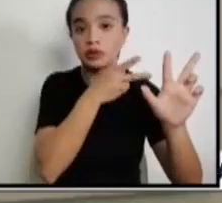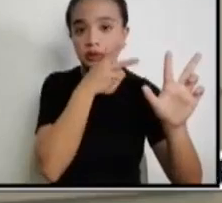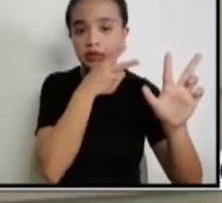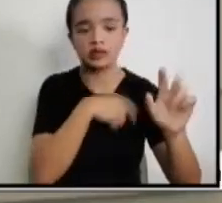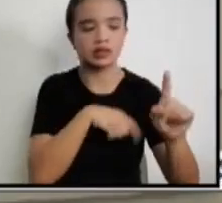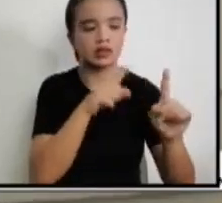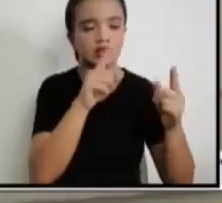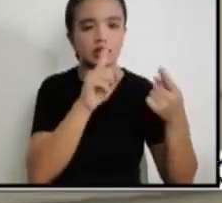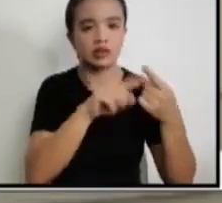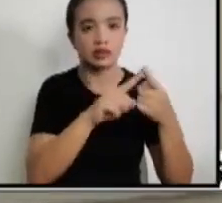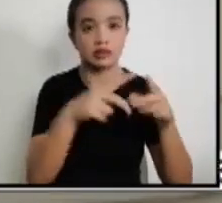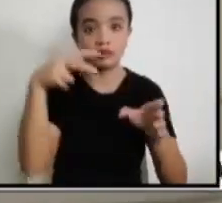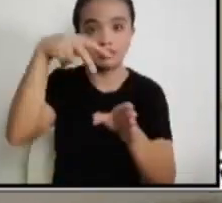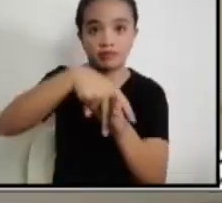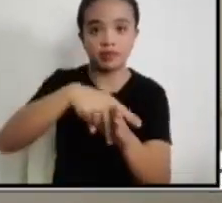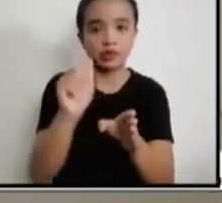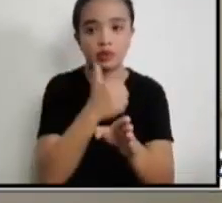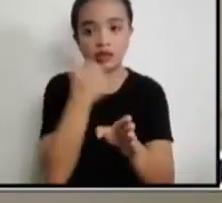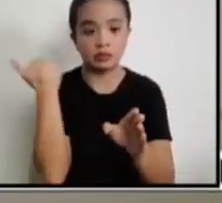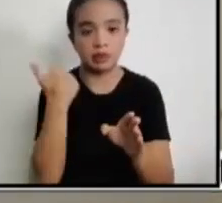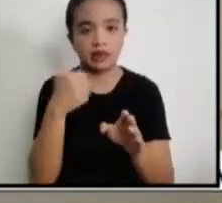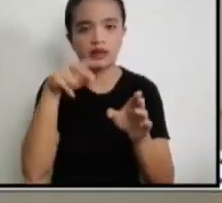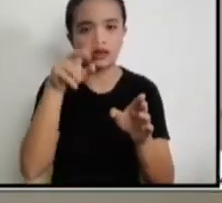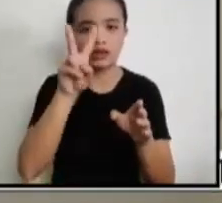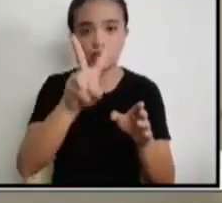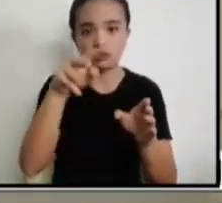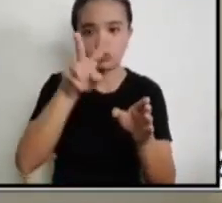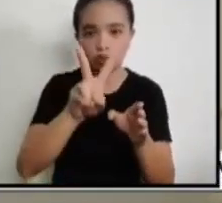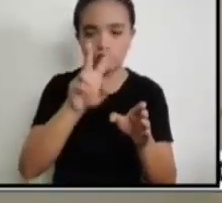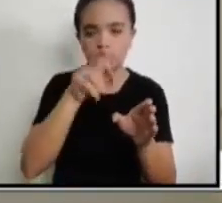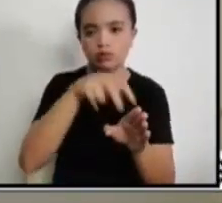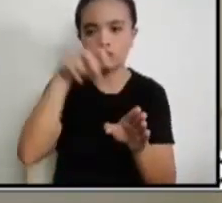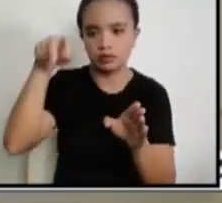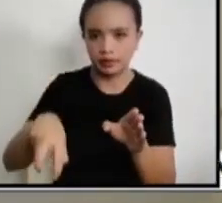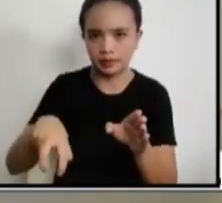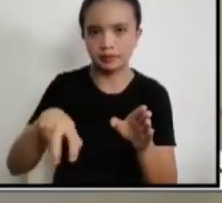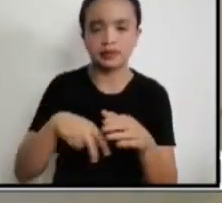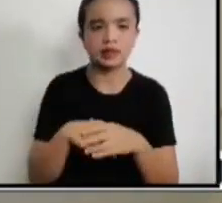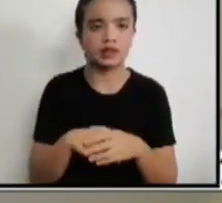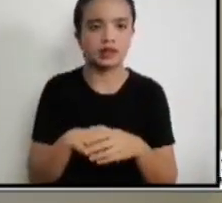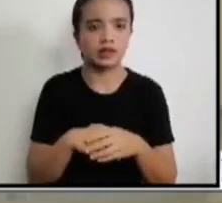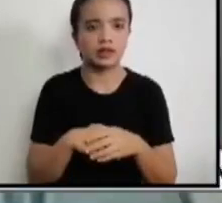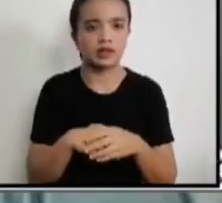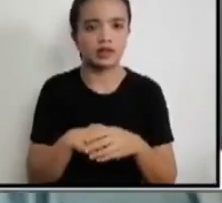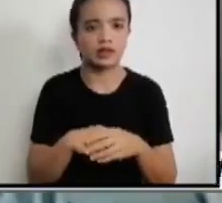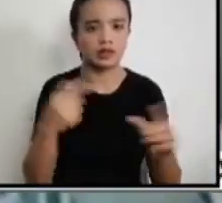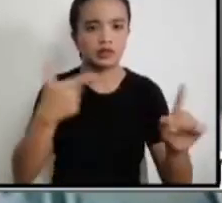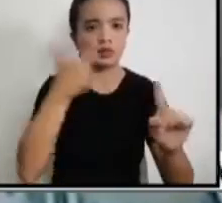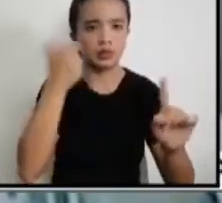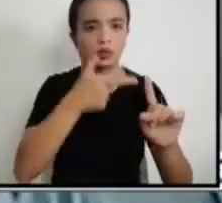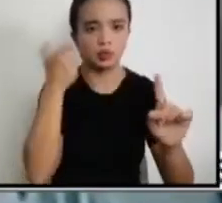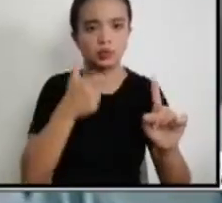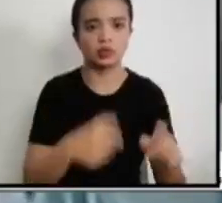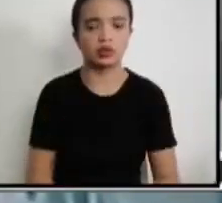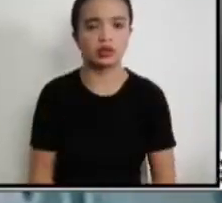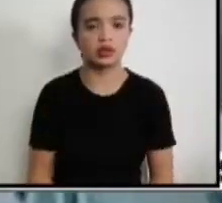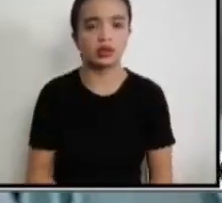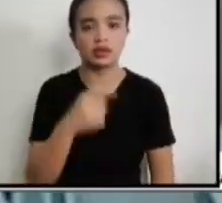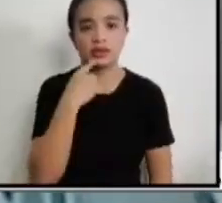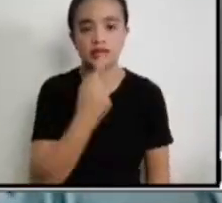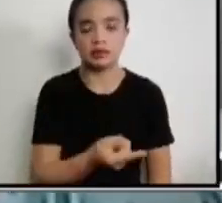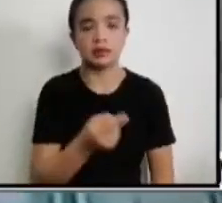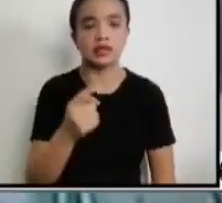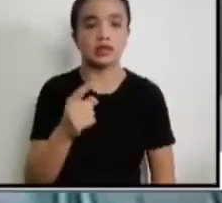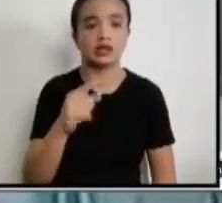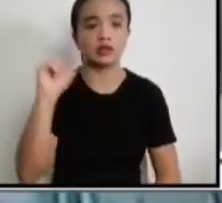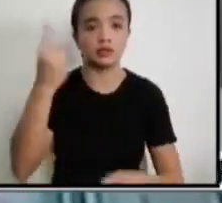motor at yung dalawa naman ay bumaba at walang kaano-ano binaril itong ating biktima. Ayon sa inisyal na investigasyon